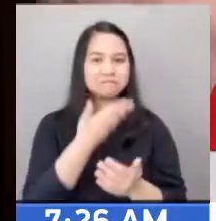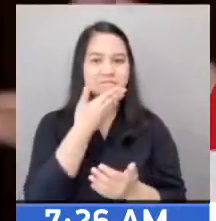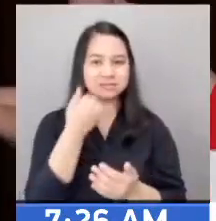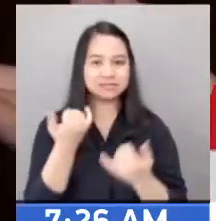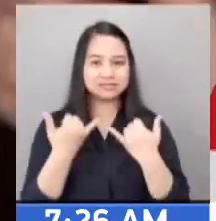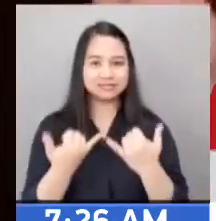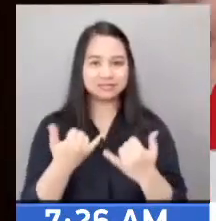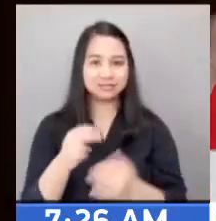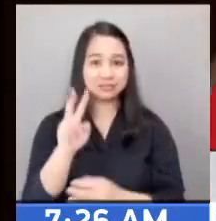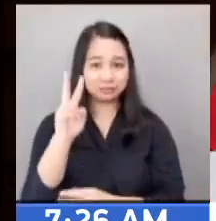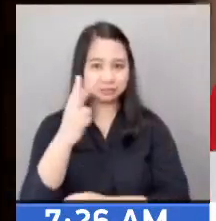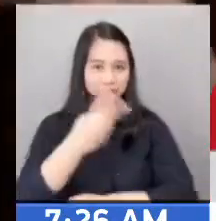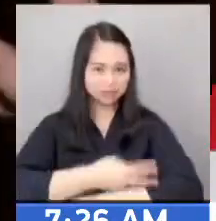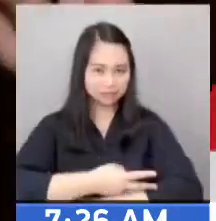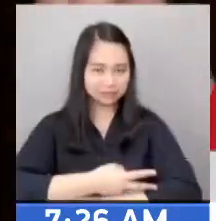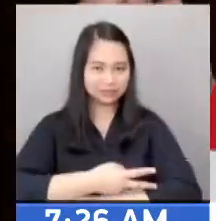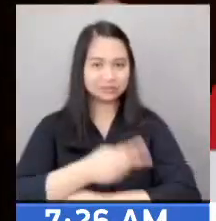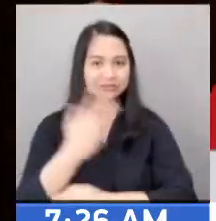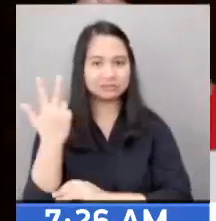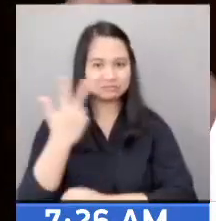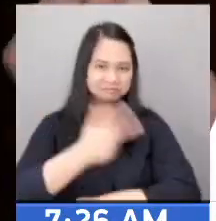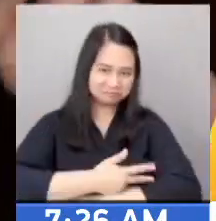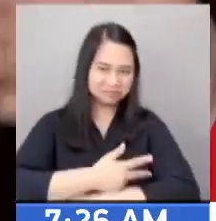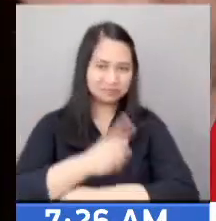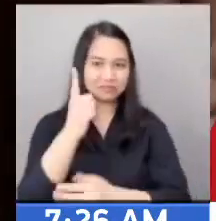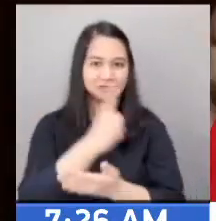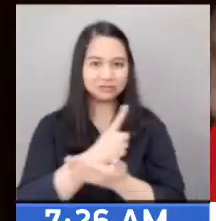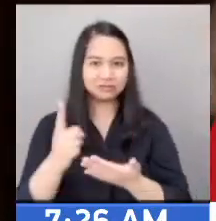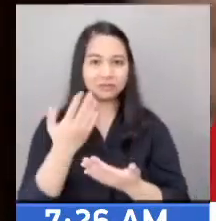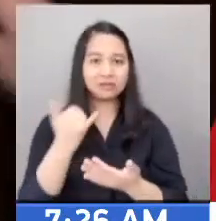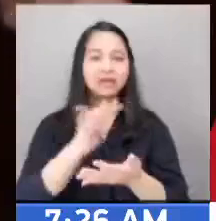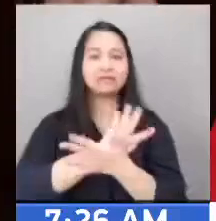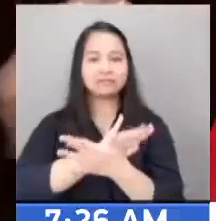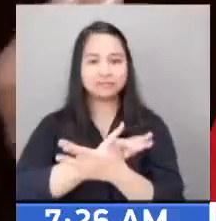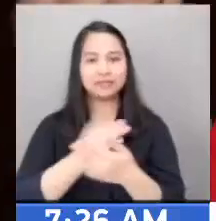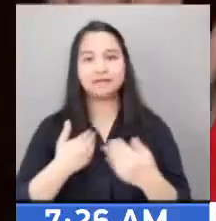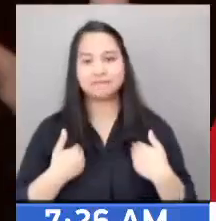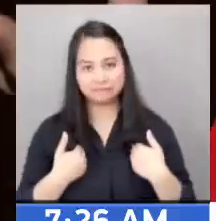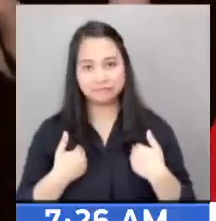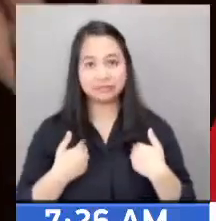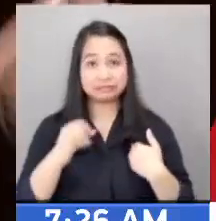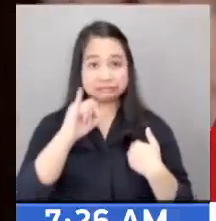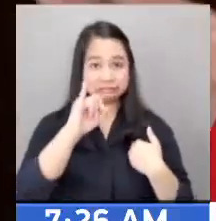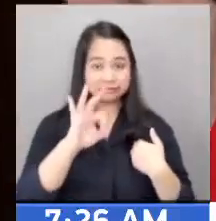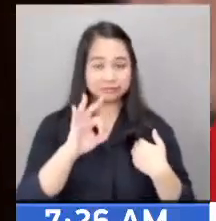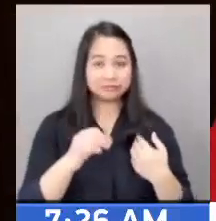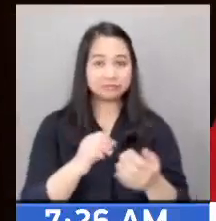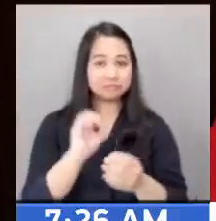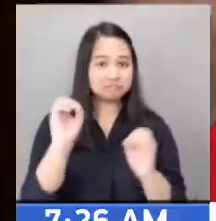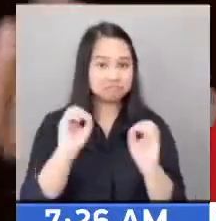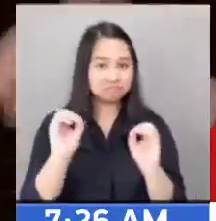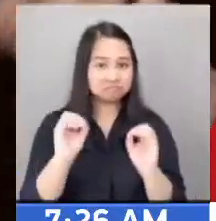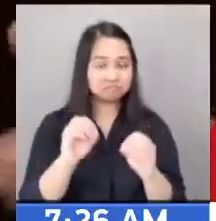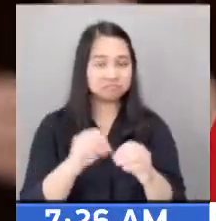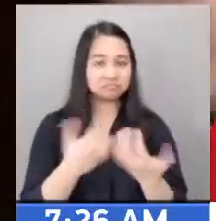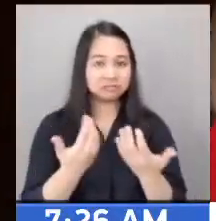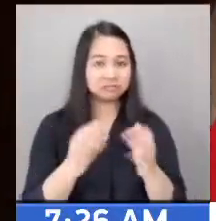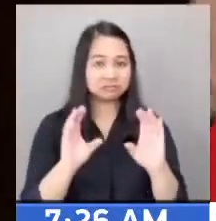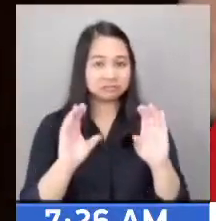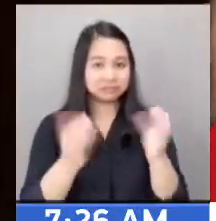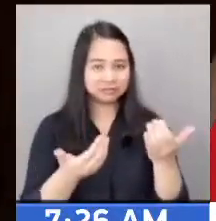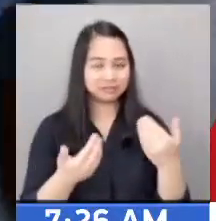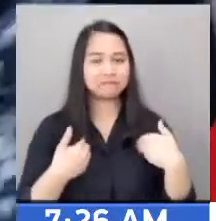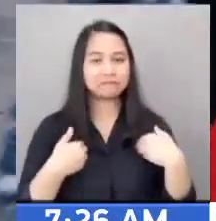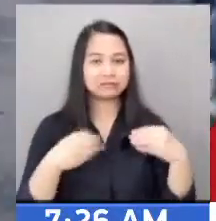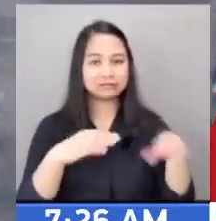2 days or 3 days po away kasi meron pa po tayong pandemic. Saka po pag wala naman po silang pasok, meron po silang mga activity na ginagawa po